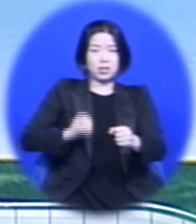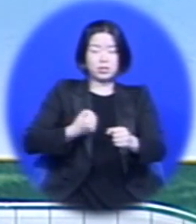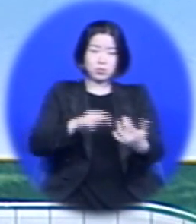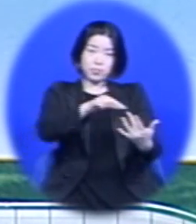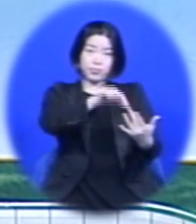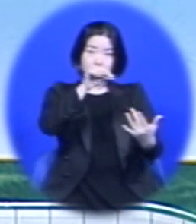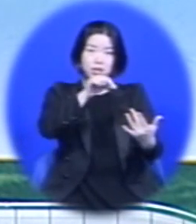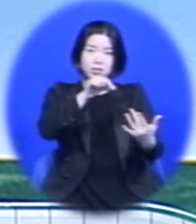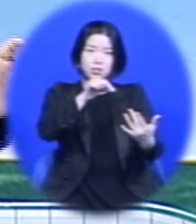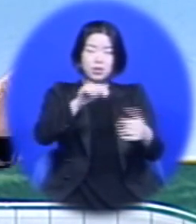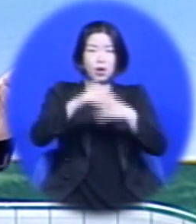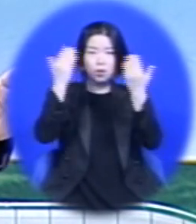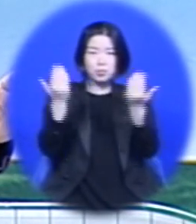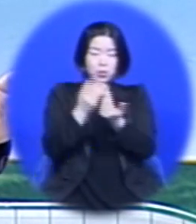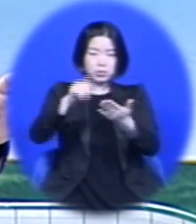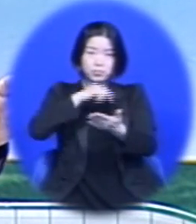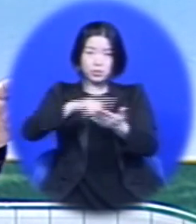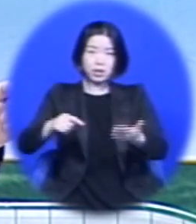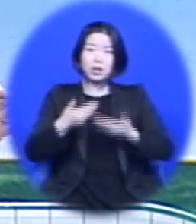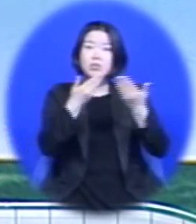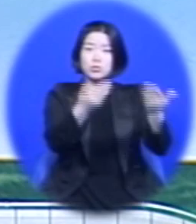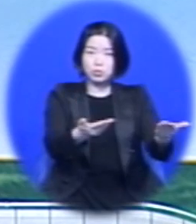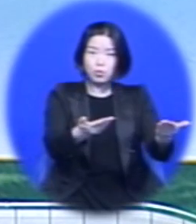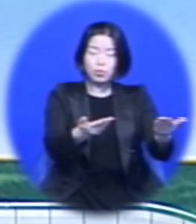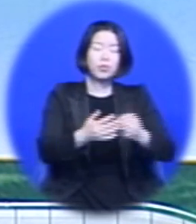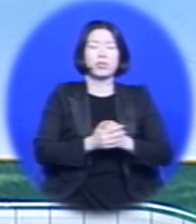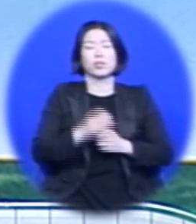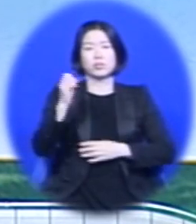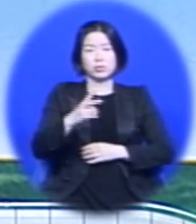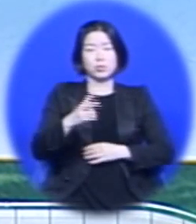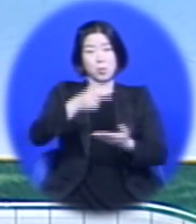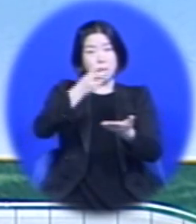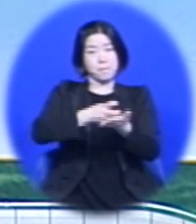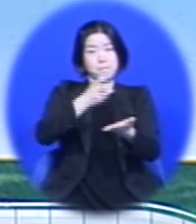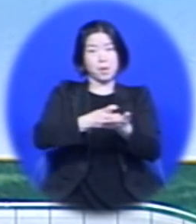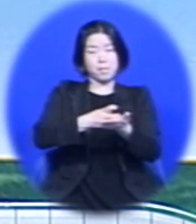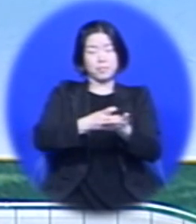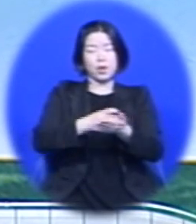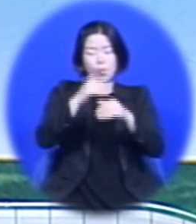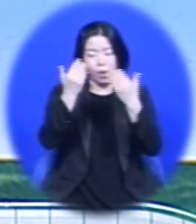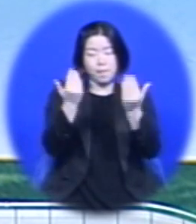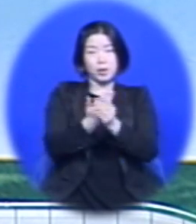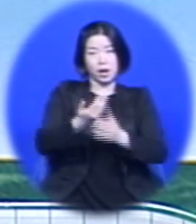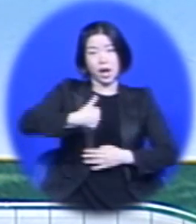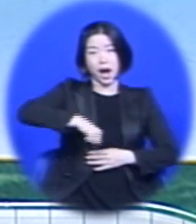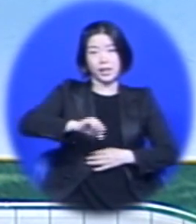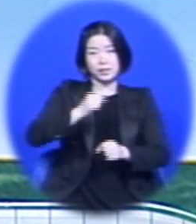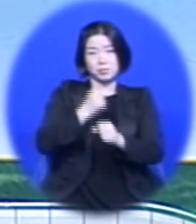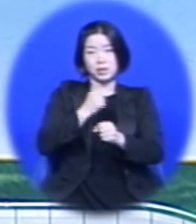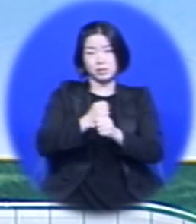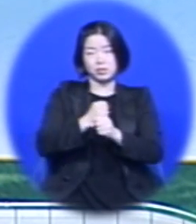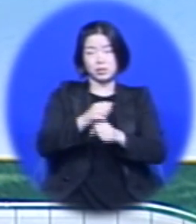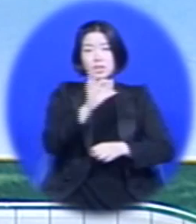택해서 모든 대가를 지불하고 그리고 법적으로 완벽한 아들 삼는 것이 양자를